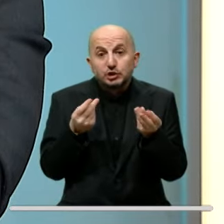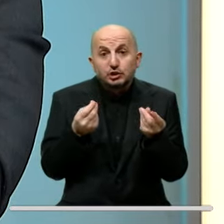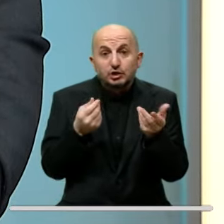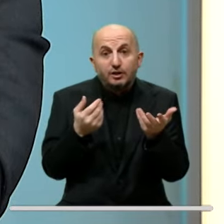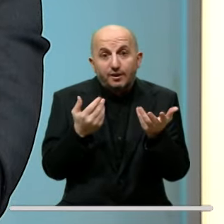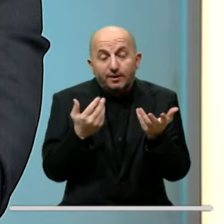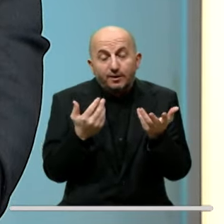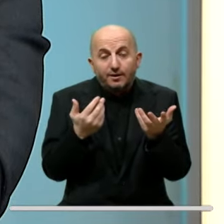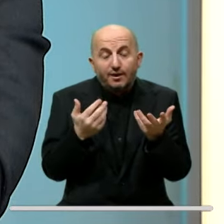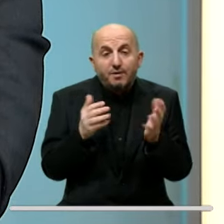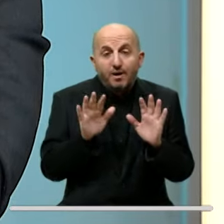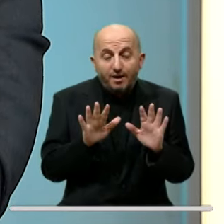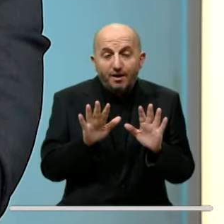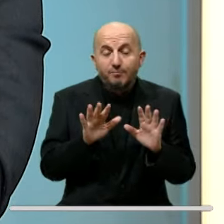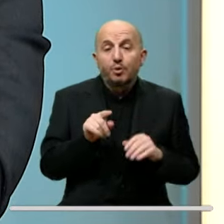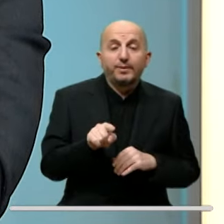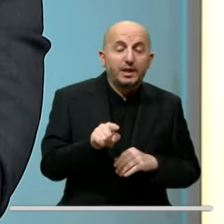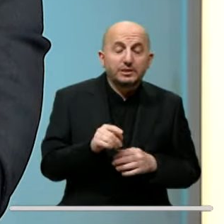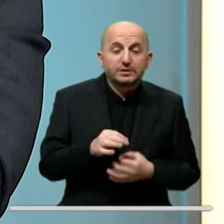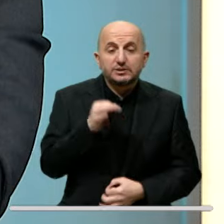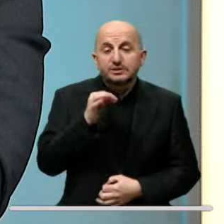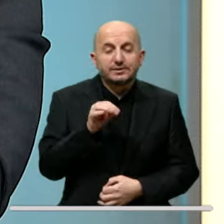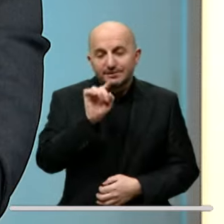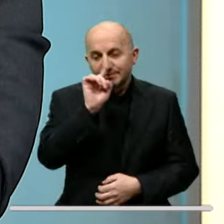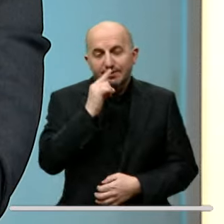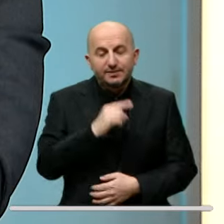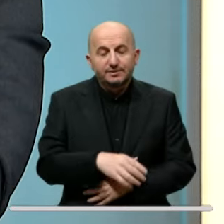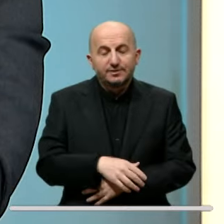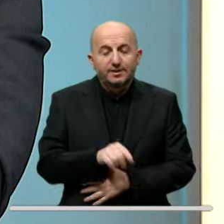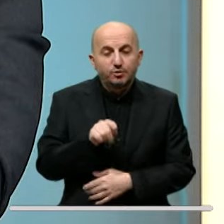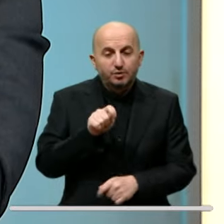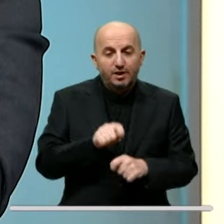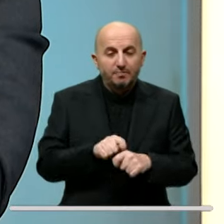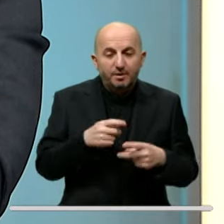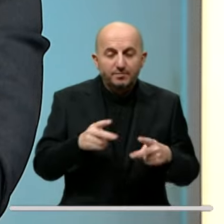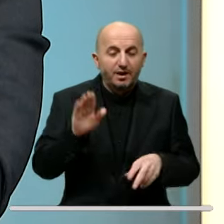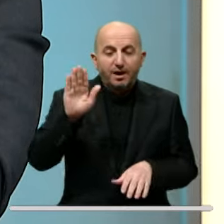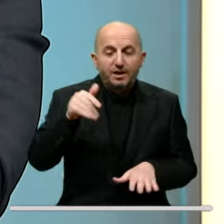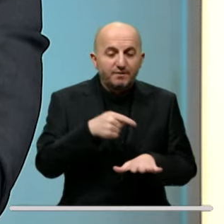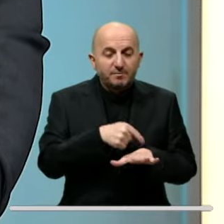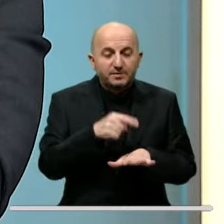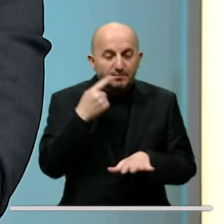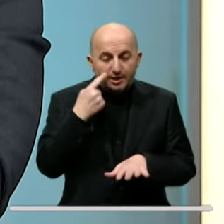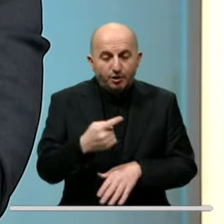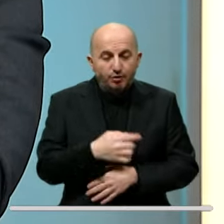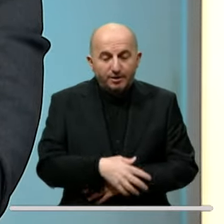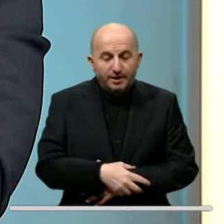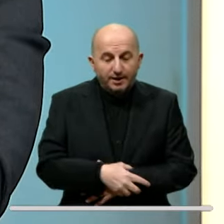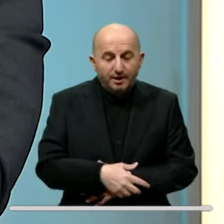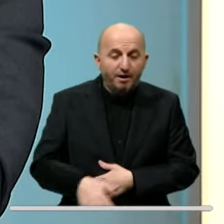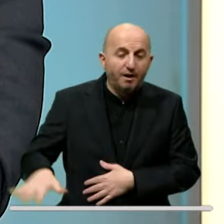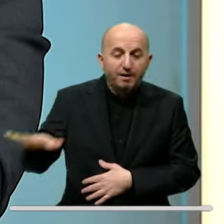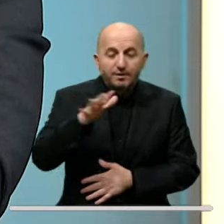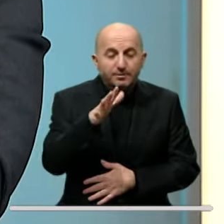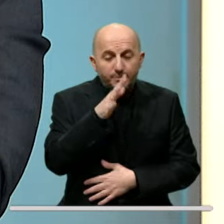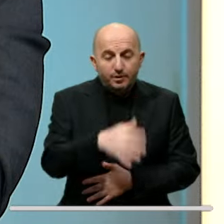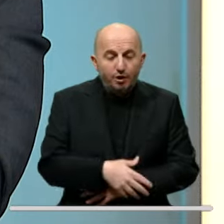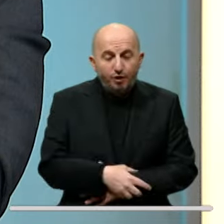bile burada kişi sadece şunu yapabilir. Hanefilere göre herkes biliyor